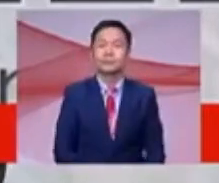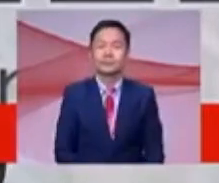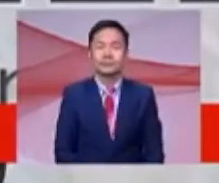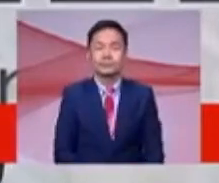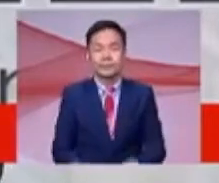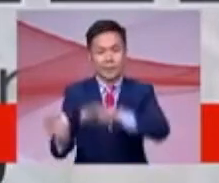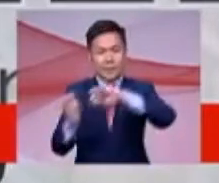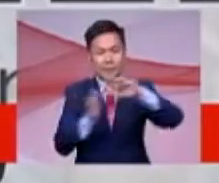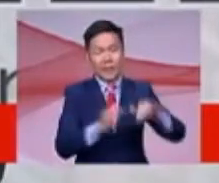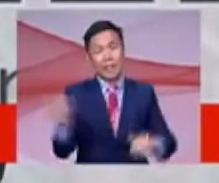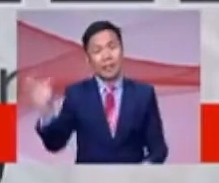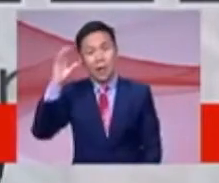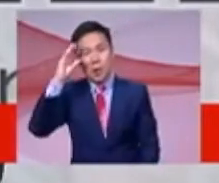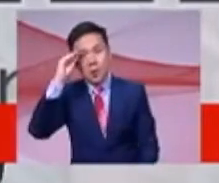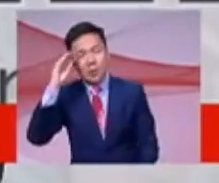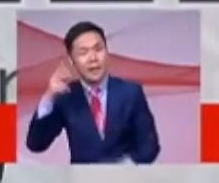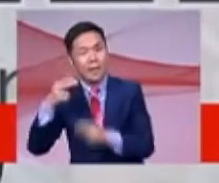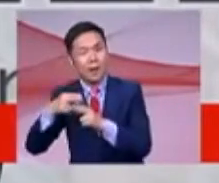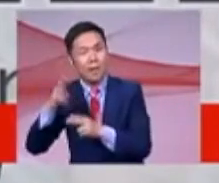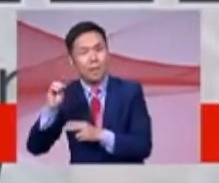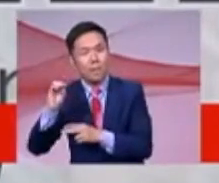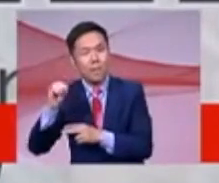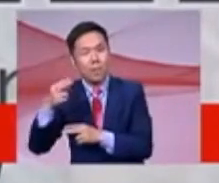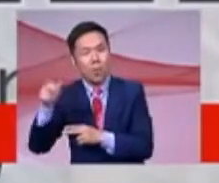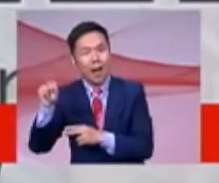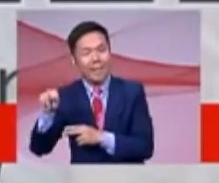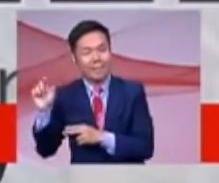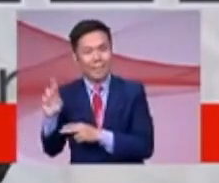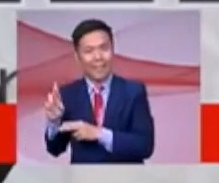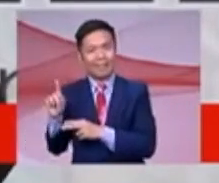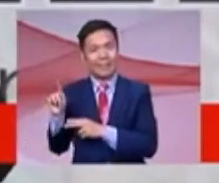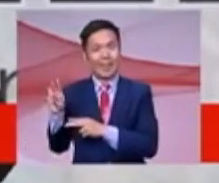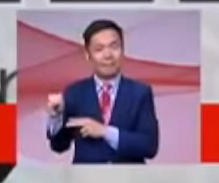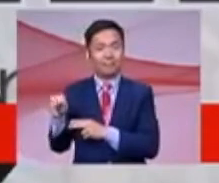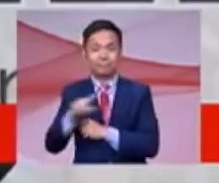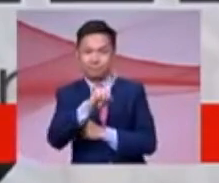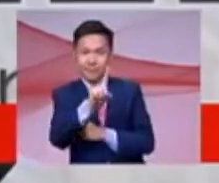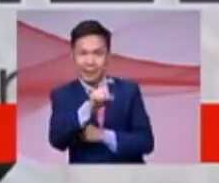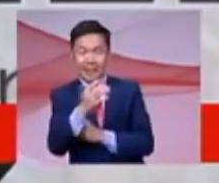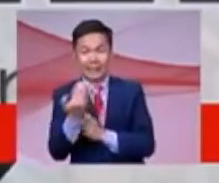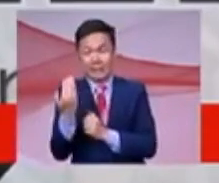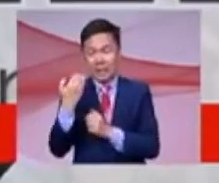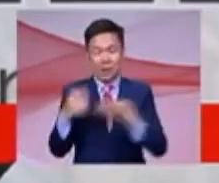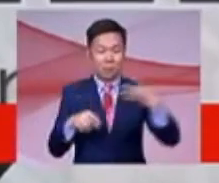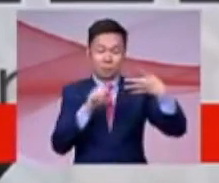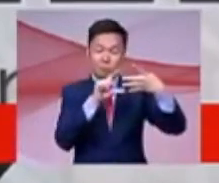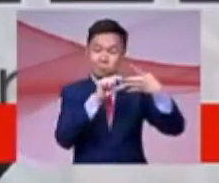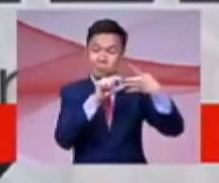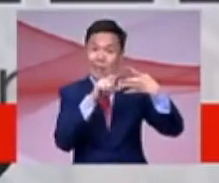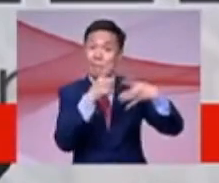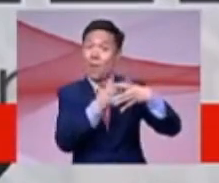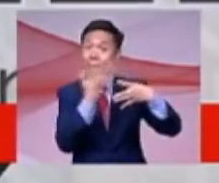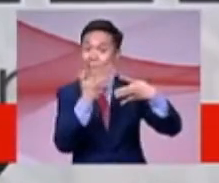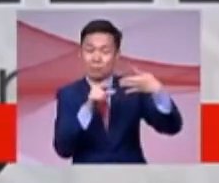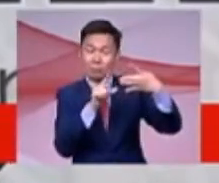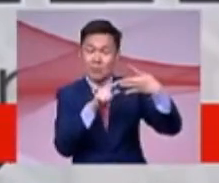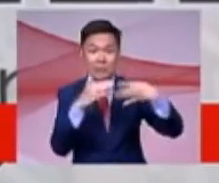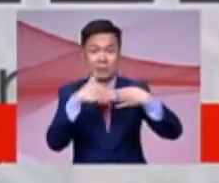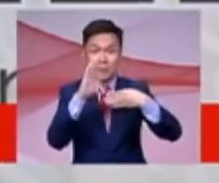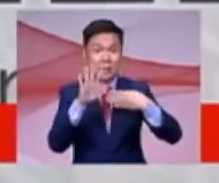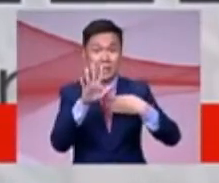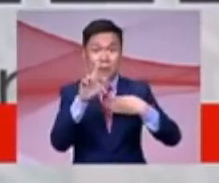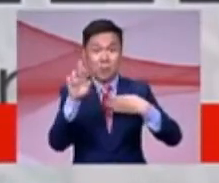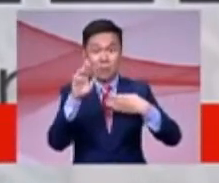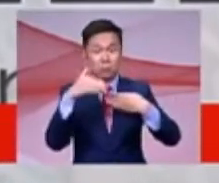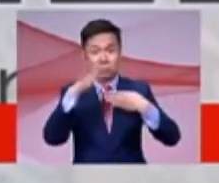Tan Sri, mohon daripada RTM, saya ada dua soalan. Yang pertama, Tan Sri telah menjelaskan bahawa menjelang pertengahan Mei ini mungkin kes akan meningkat 5,000 dan ke